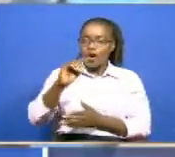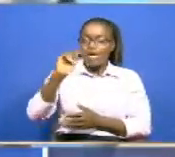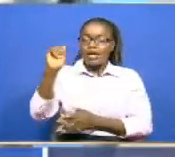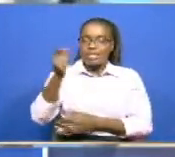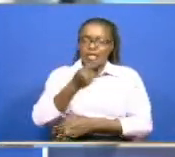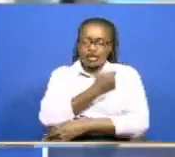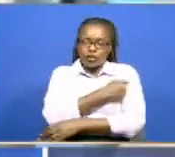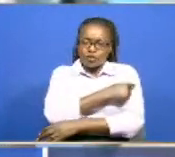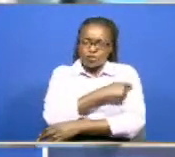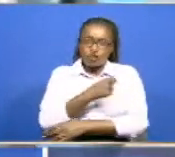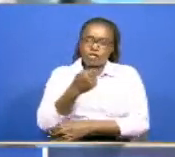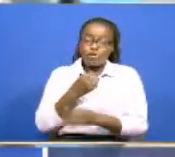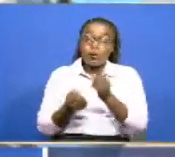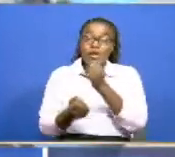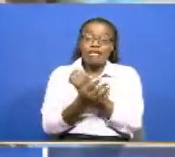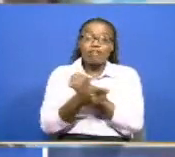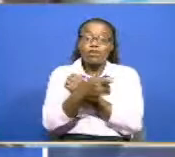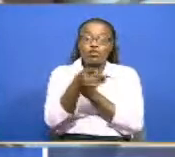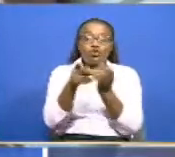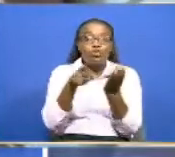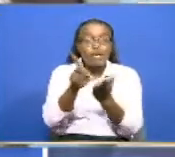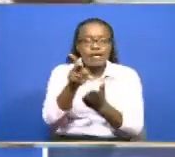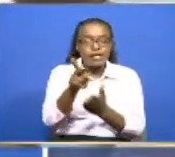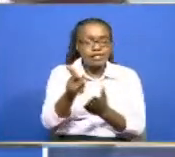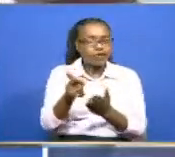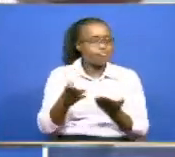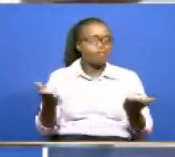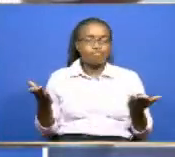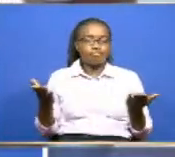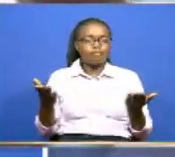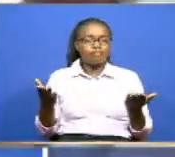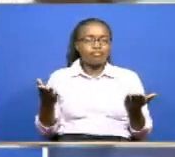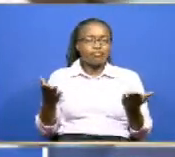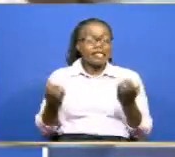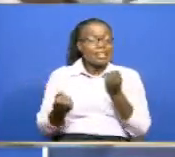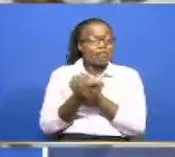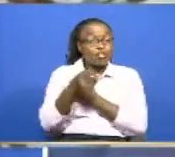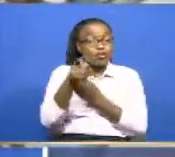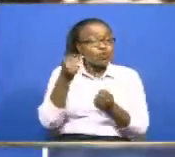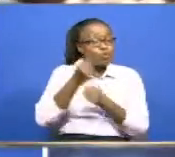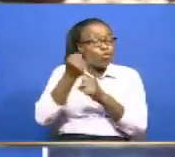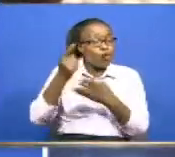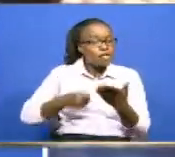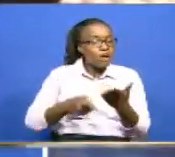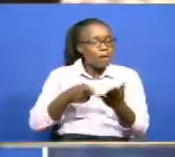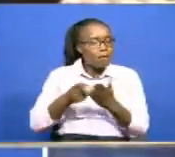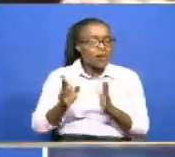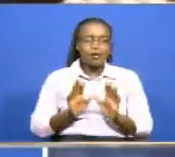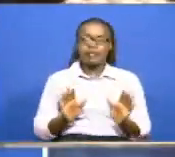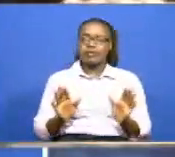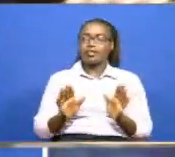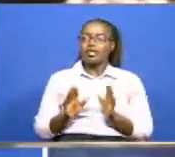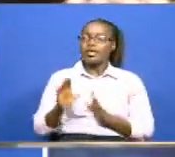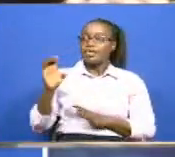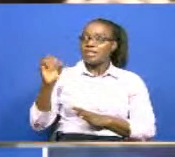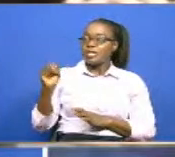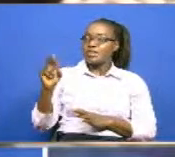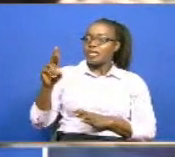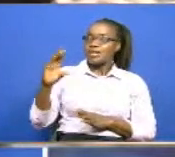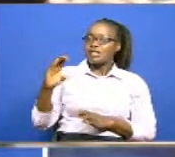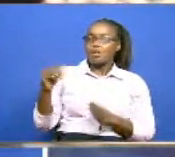saying we advise you to do what? Yeah. We advise you to do what? Yeah. So if SRC is the